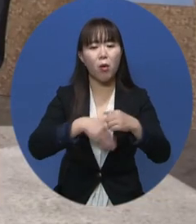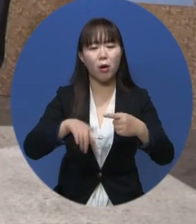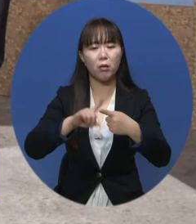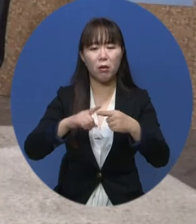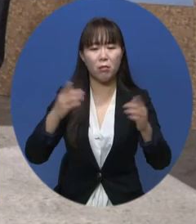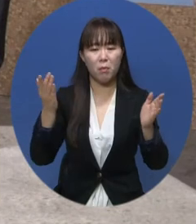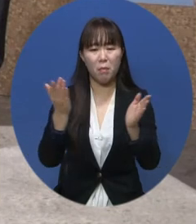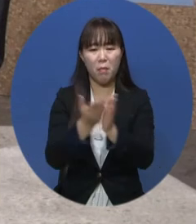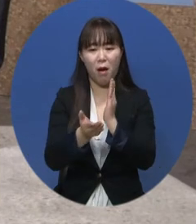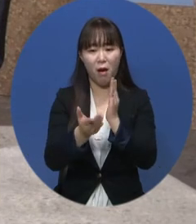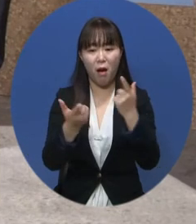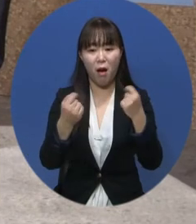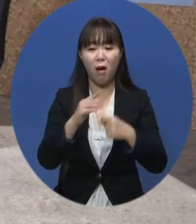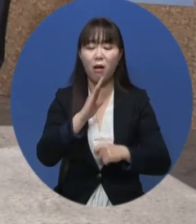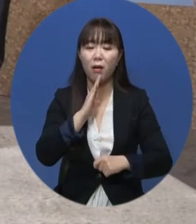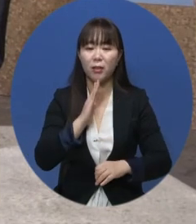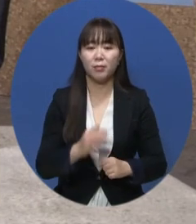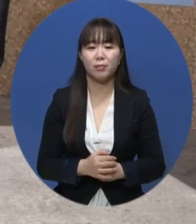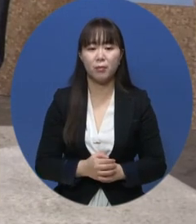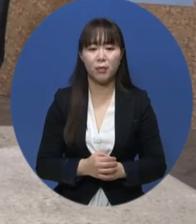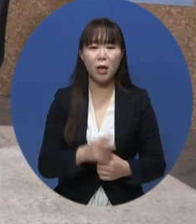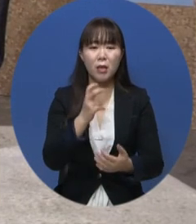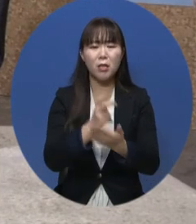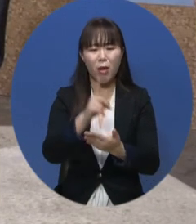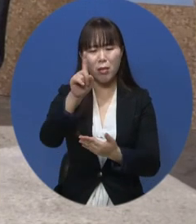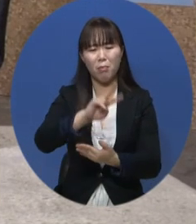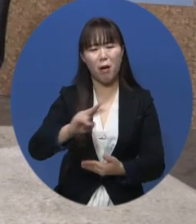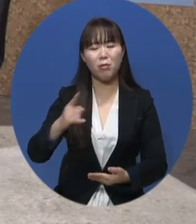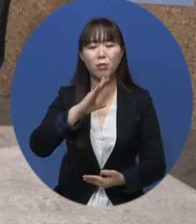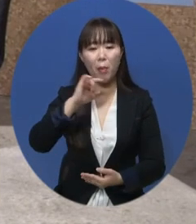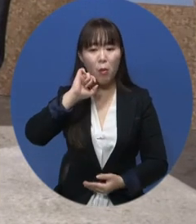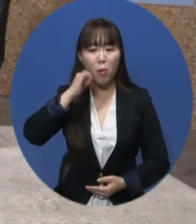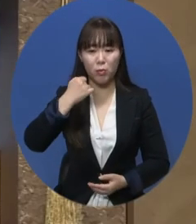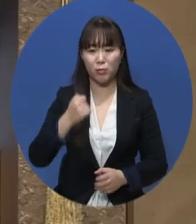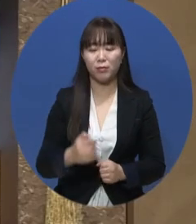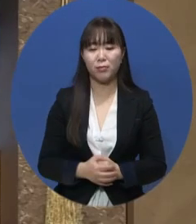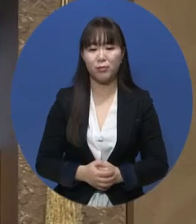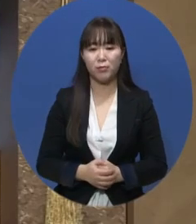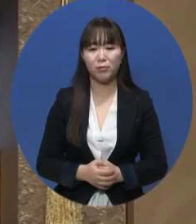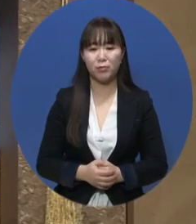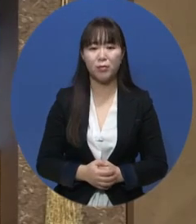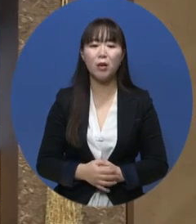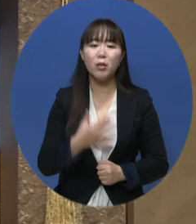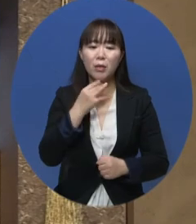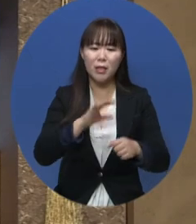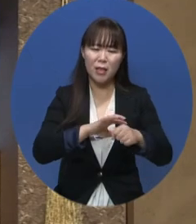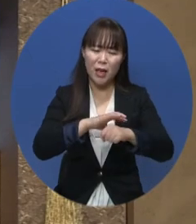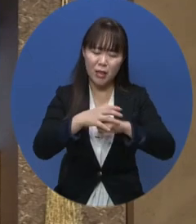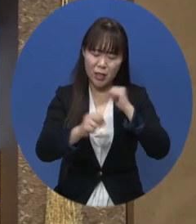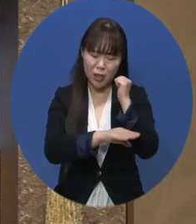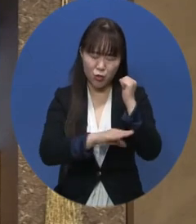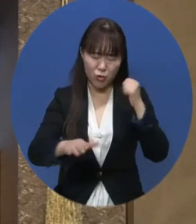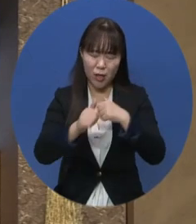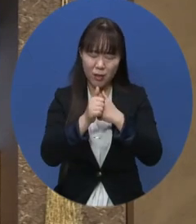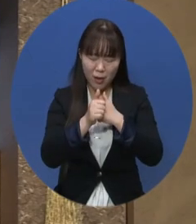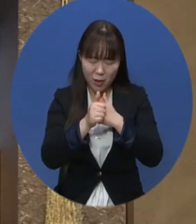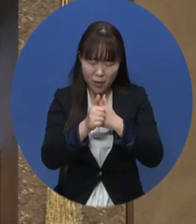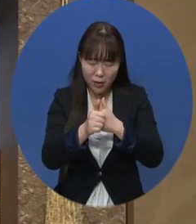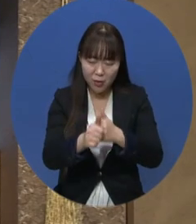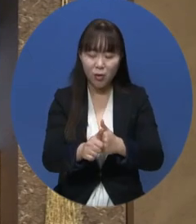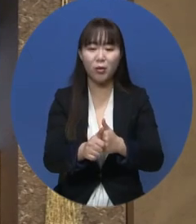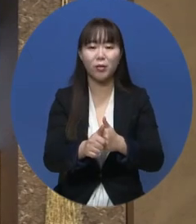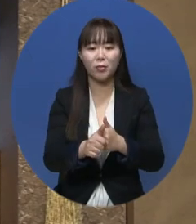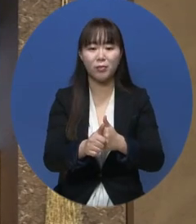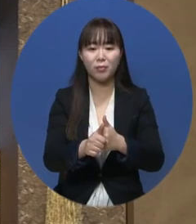전혀 반영되지가 않았네요. 그렇죠. 이렇게 제도 하나 바꾸기가 사실 어려운 건데 물론 세계적인 그 기준에 따라서 이렇게 네.